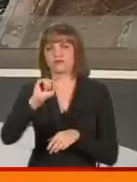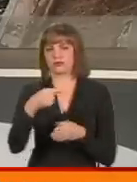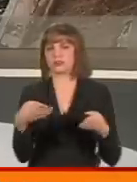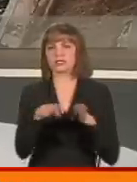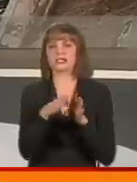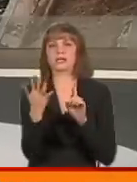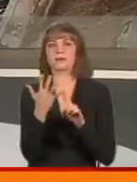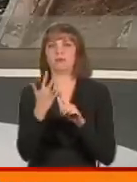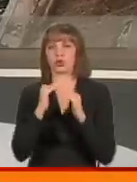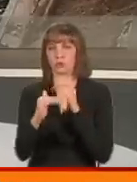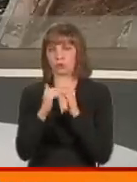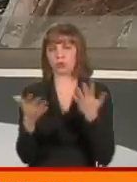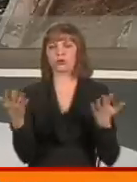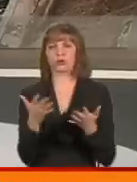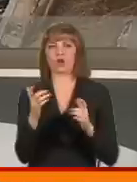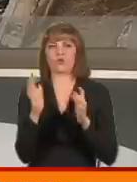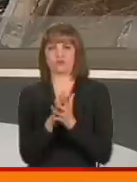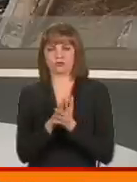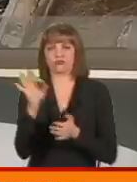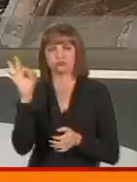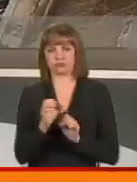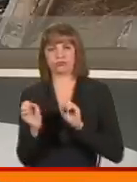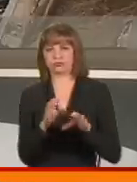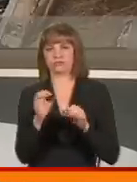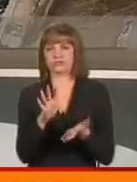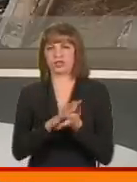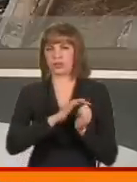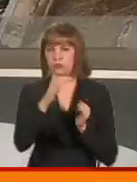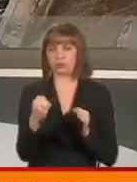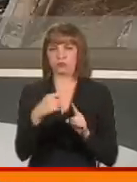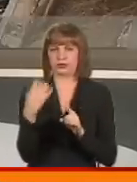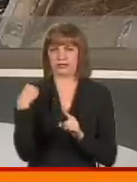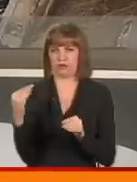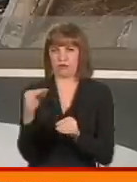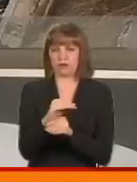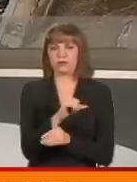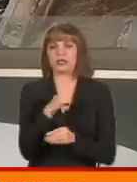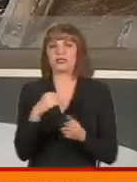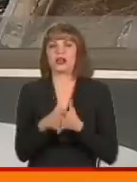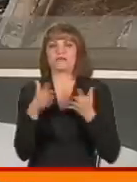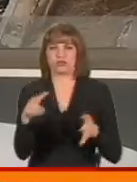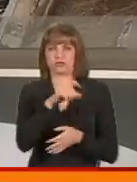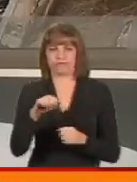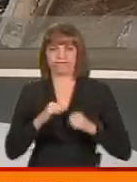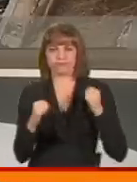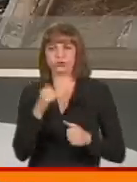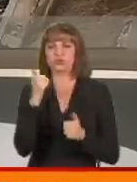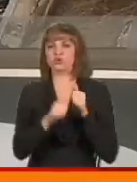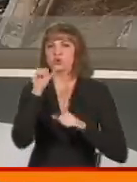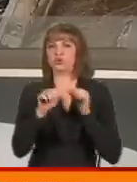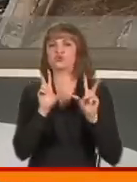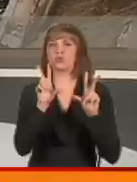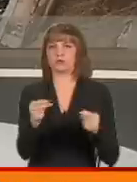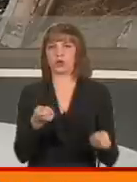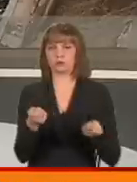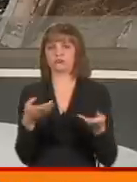закриття 5-го полігону, на який ваговози постійно доправляють непотріб, та ще й зі Львова. Та найбільше мешканців обурюють щорічні обіцянки